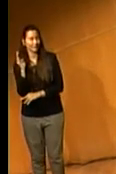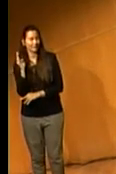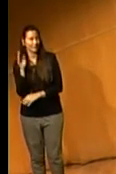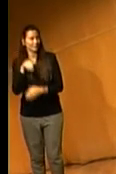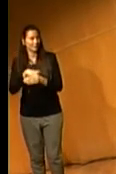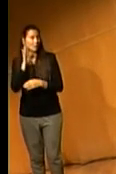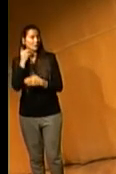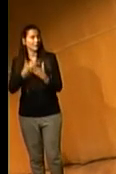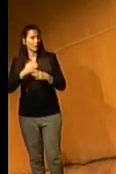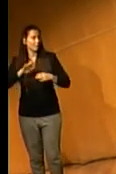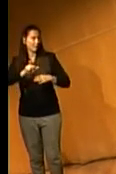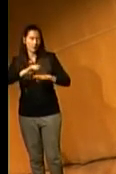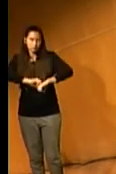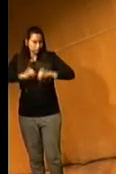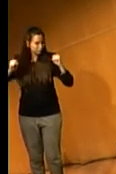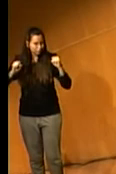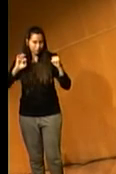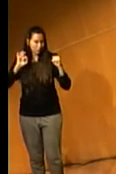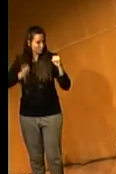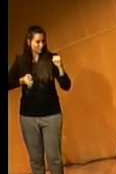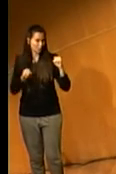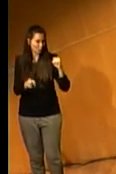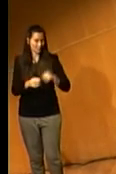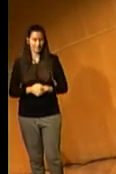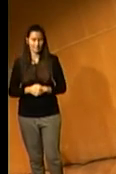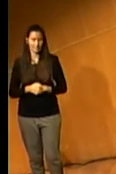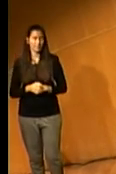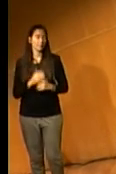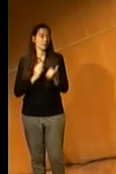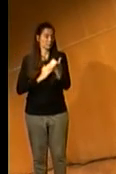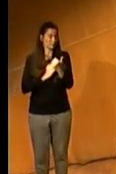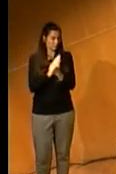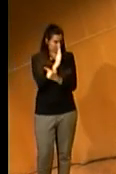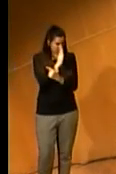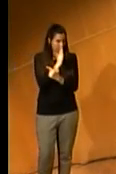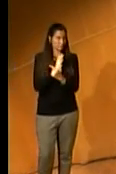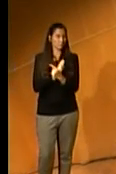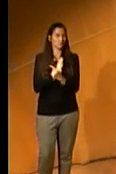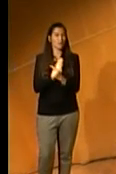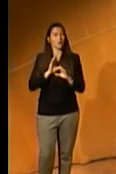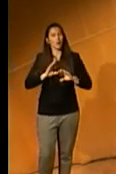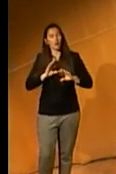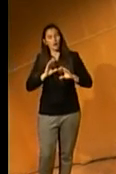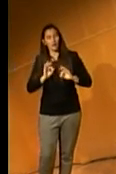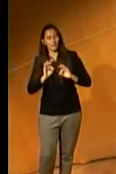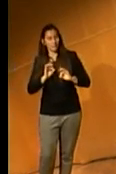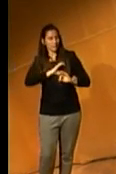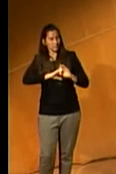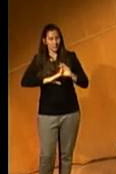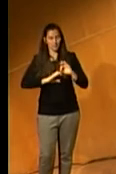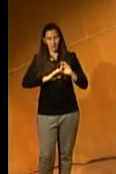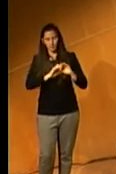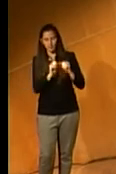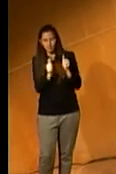tout à l'heure. Mais pour ce qui est de la mise en place d'un meilleur accompagnement, hein, des